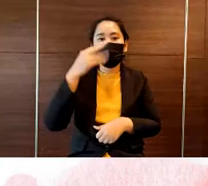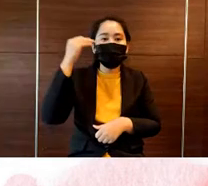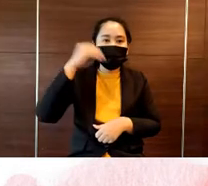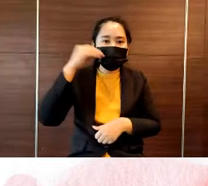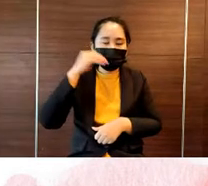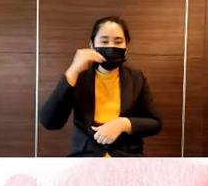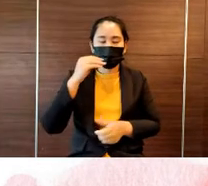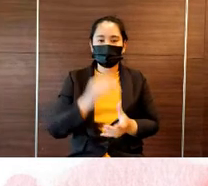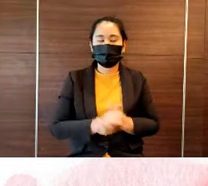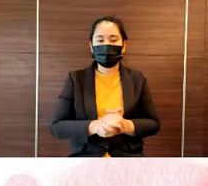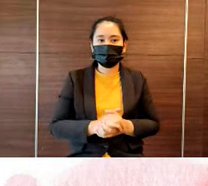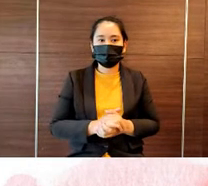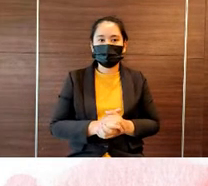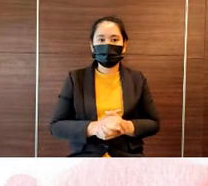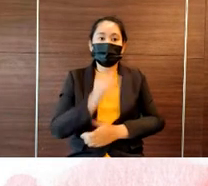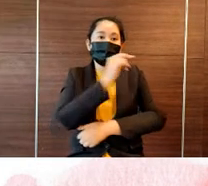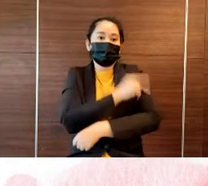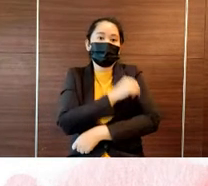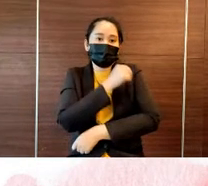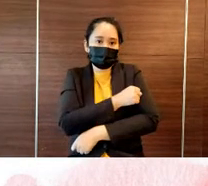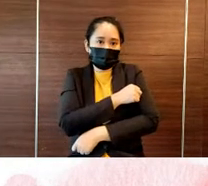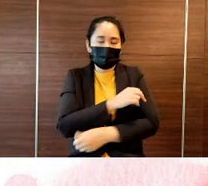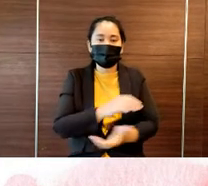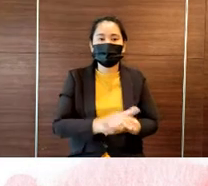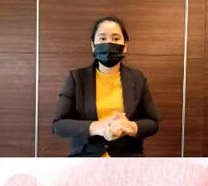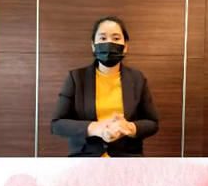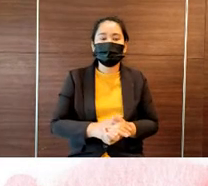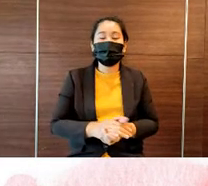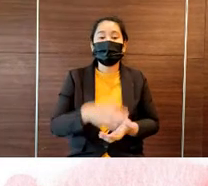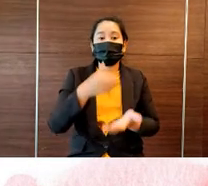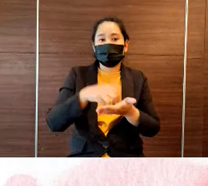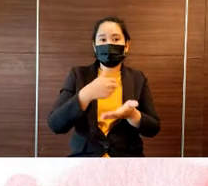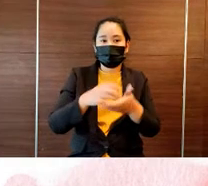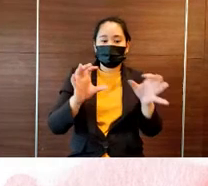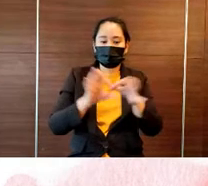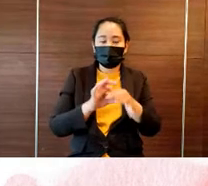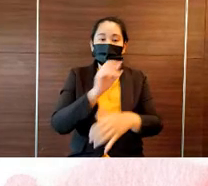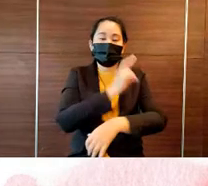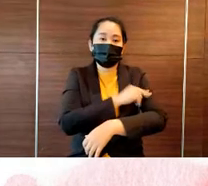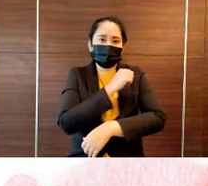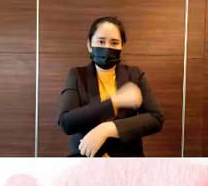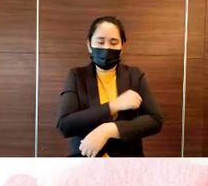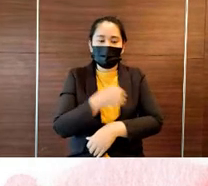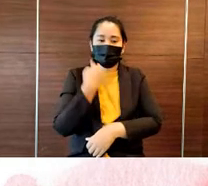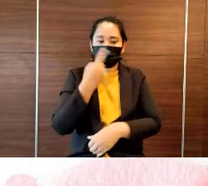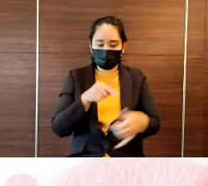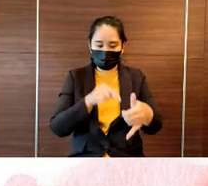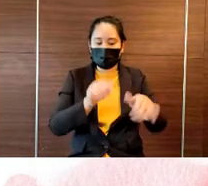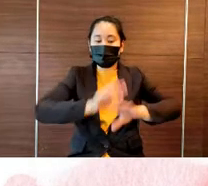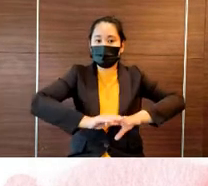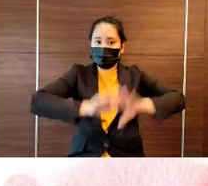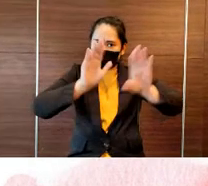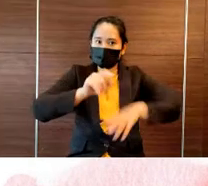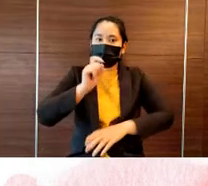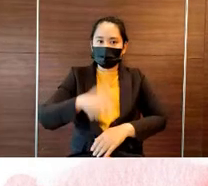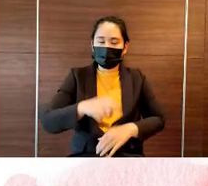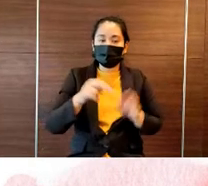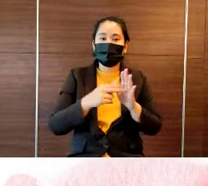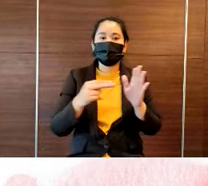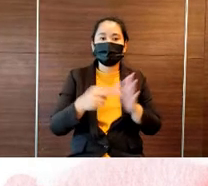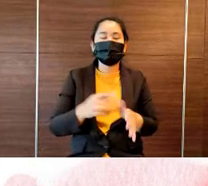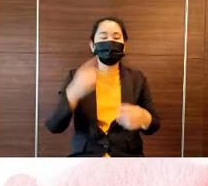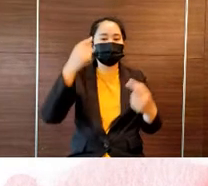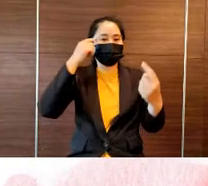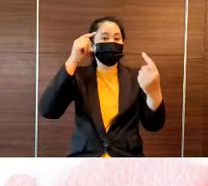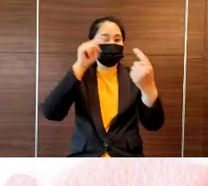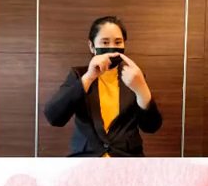ะคะในเรื่องของสาธารณสุขอะคะแน่นอนพอมันพูดเรื่องการที่คนต้องเลิกใช้อะค่ะมันก็แปลว่าคิดเรื่องของการตั้ง